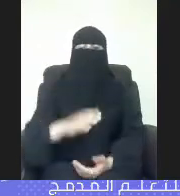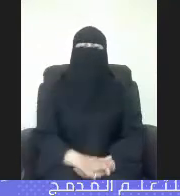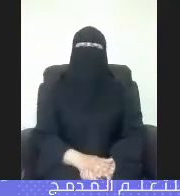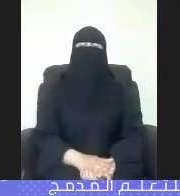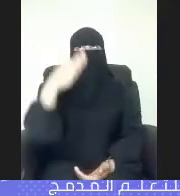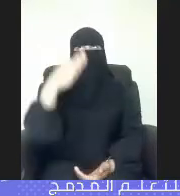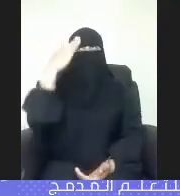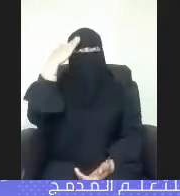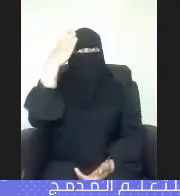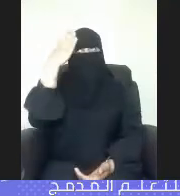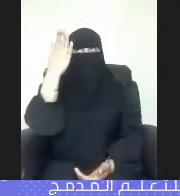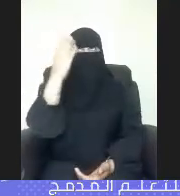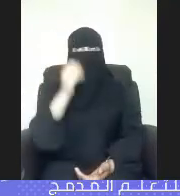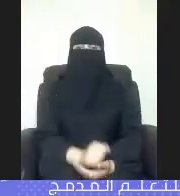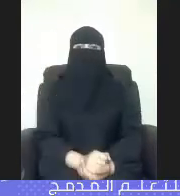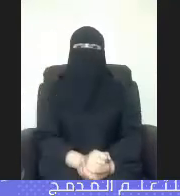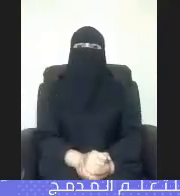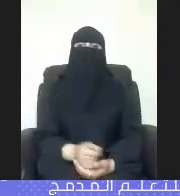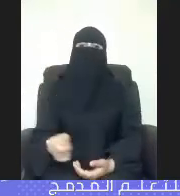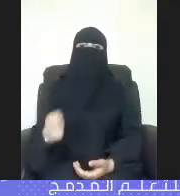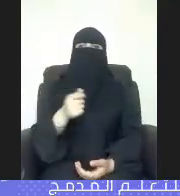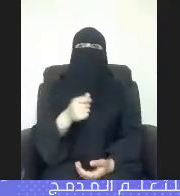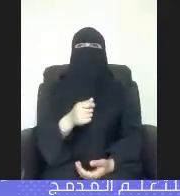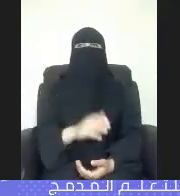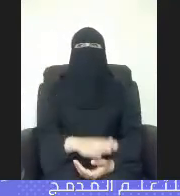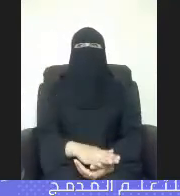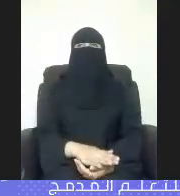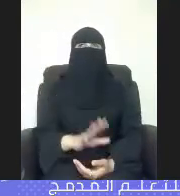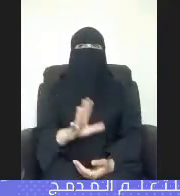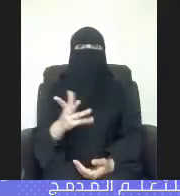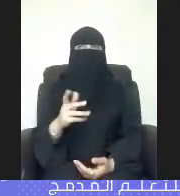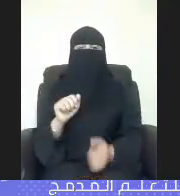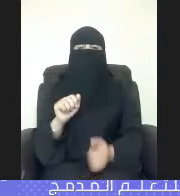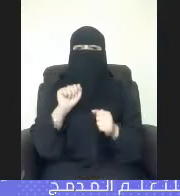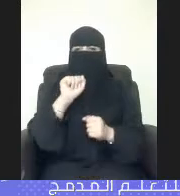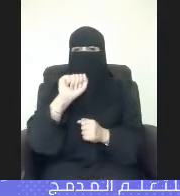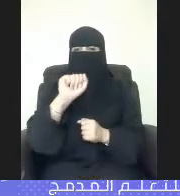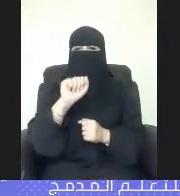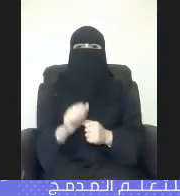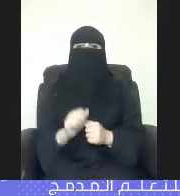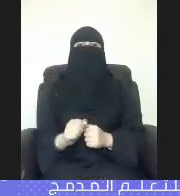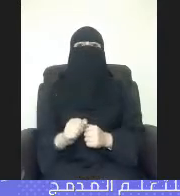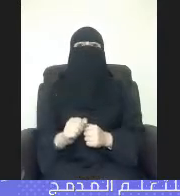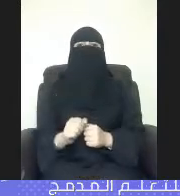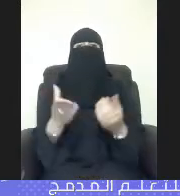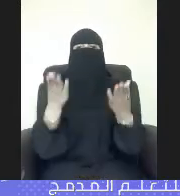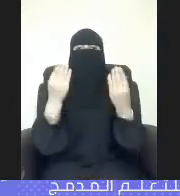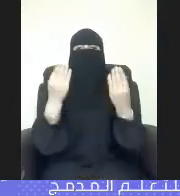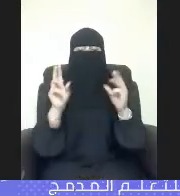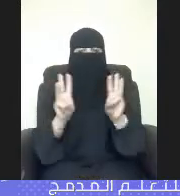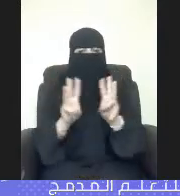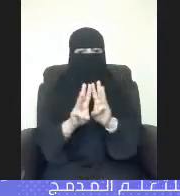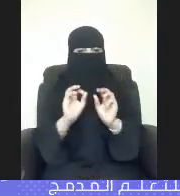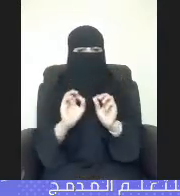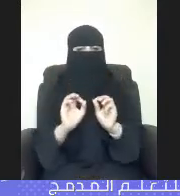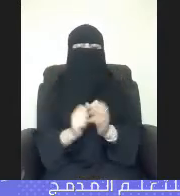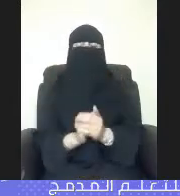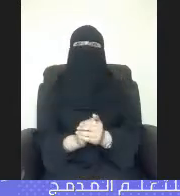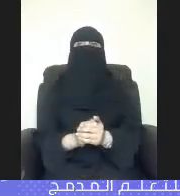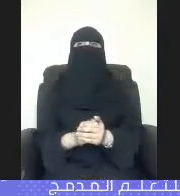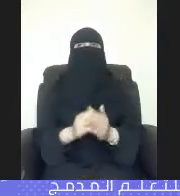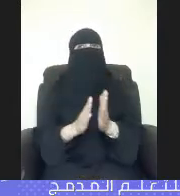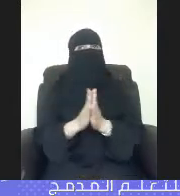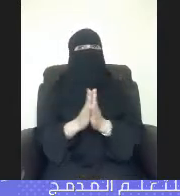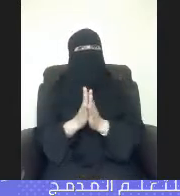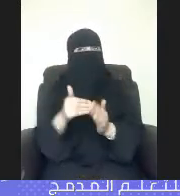الجامعة للشؤون التعليمية والأكاديمية على دعمه المتواصل وجهوده المباركة،